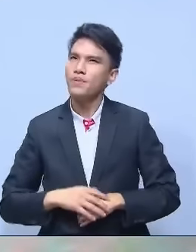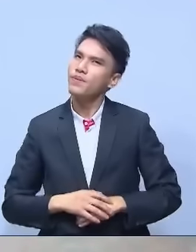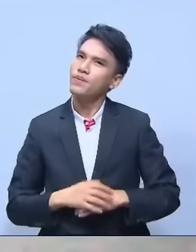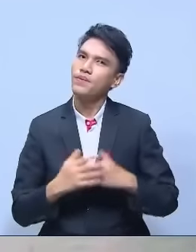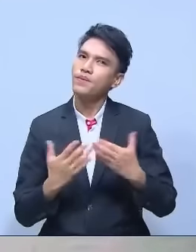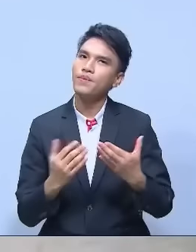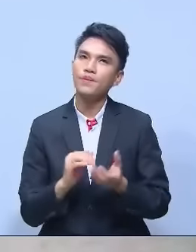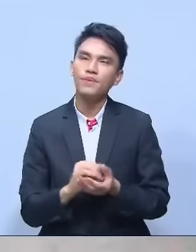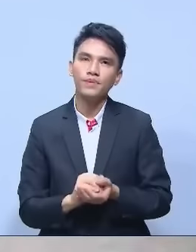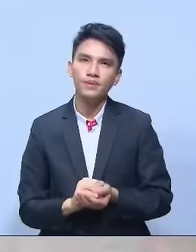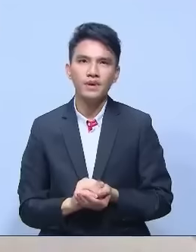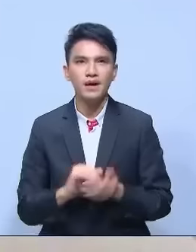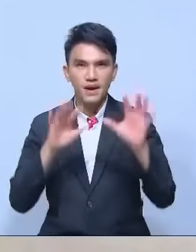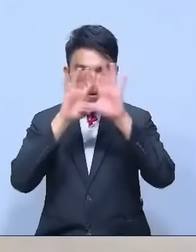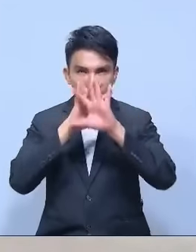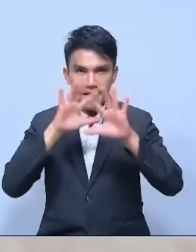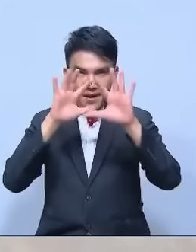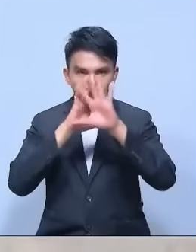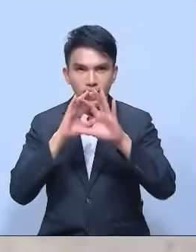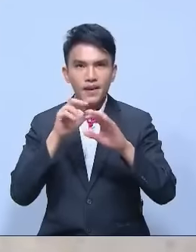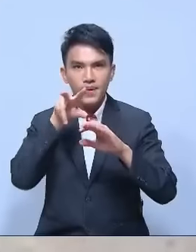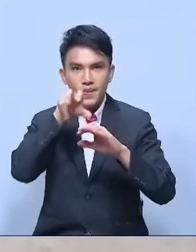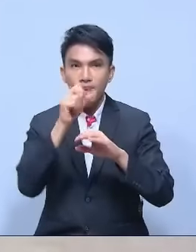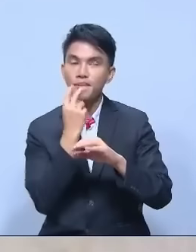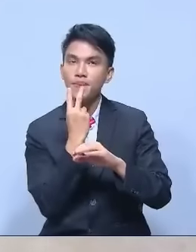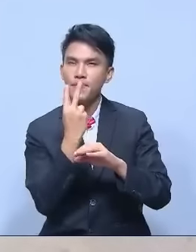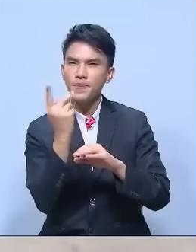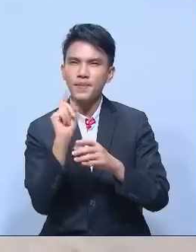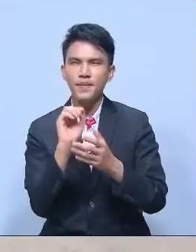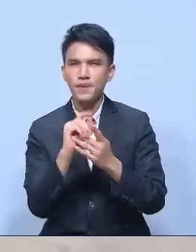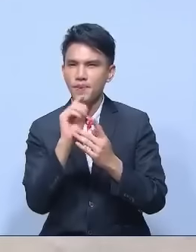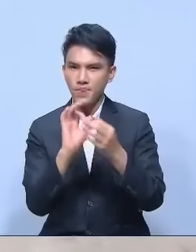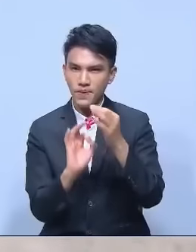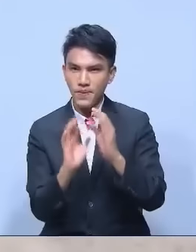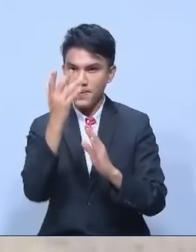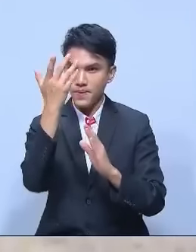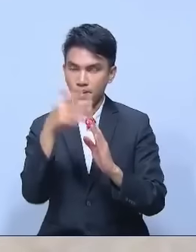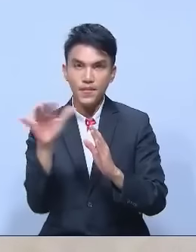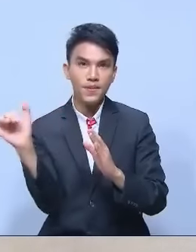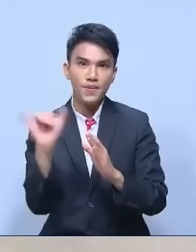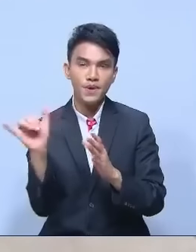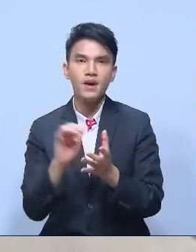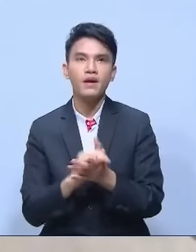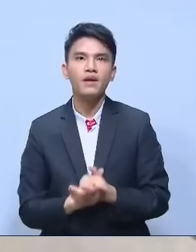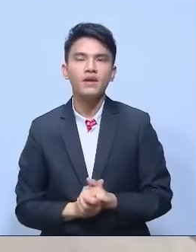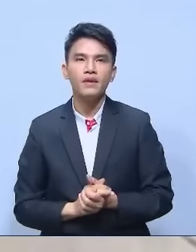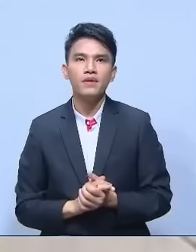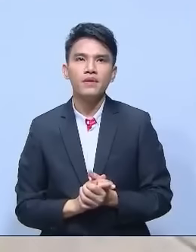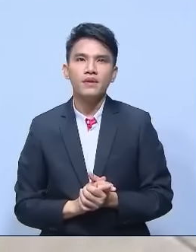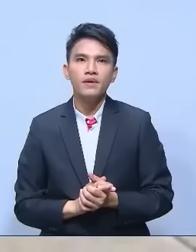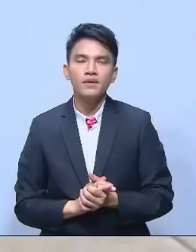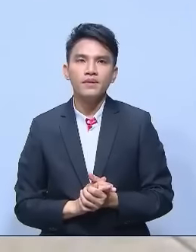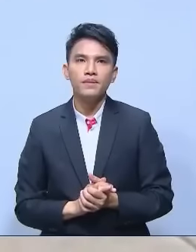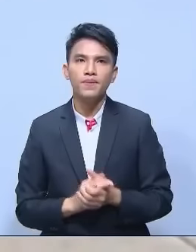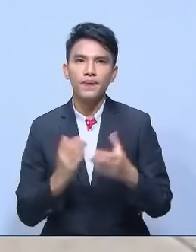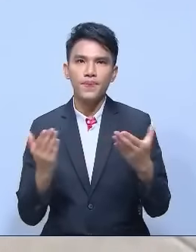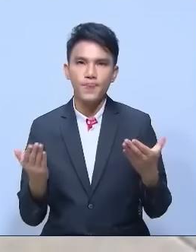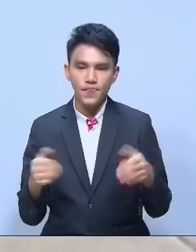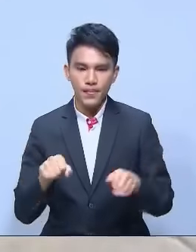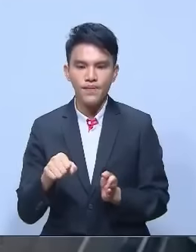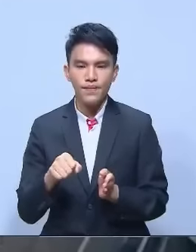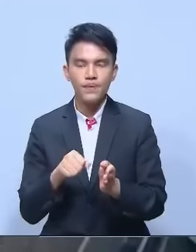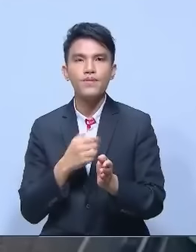ว่าคล้ายๆกับกำลังสังเกตอยู่หรือเปล่าว่าเพลิงลุกไหม้หรือยังนะก่อนที่จะขี่รถจักรยานย